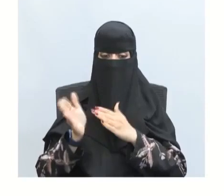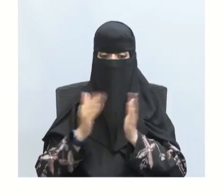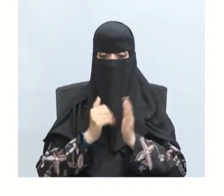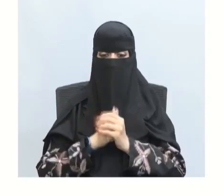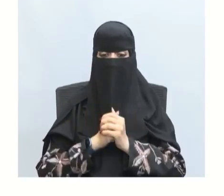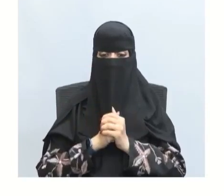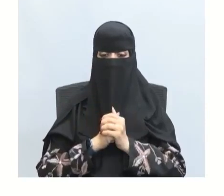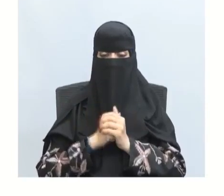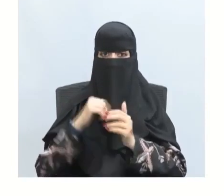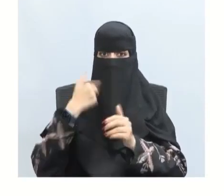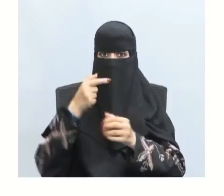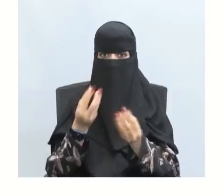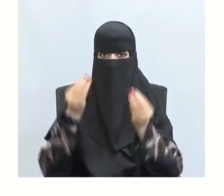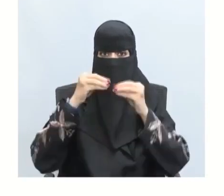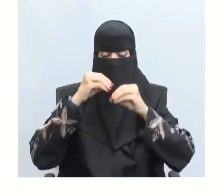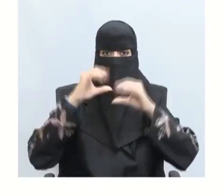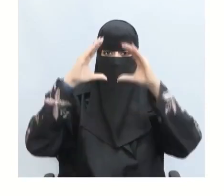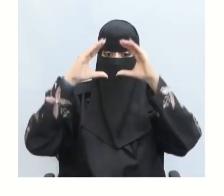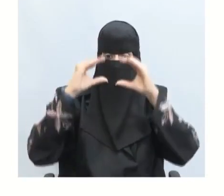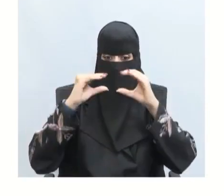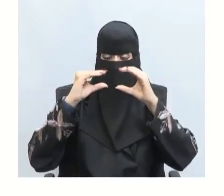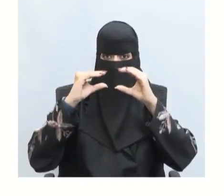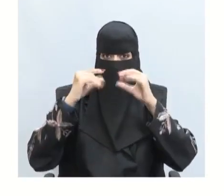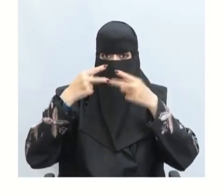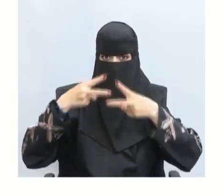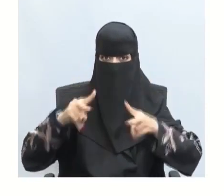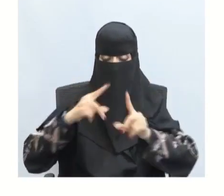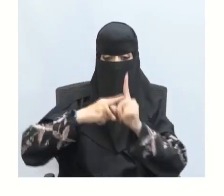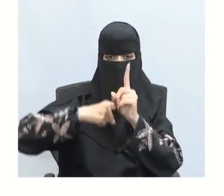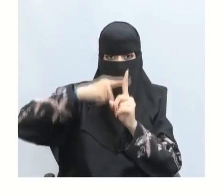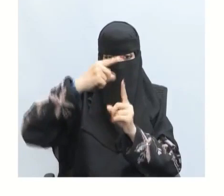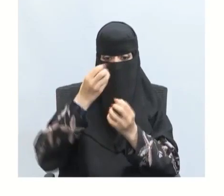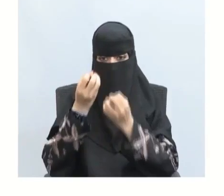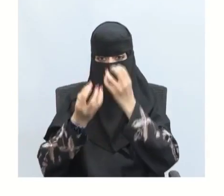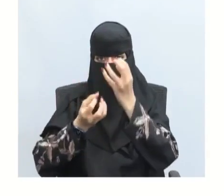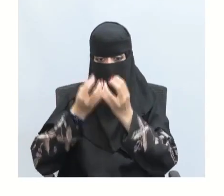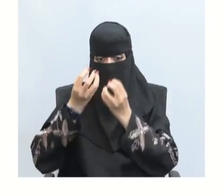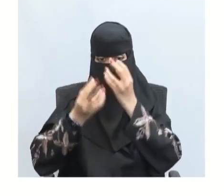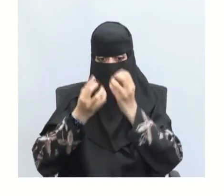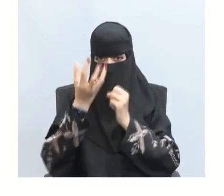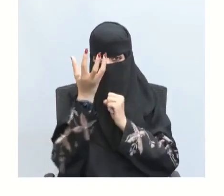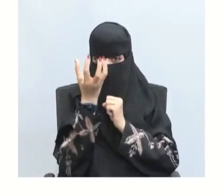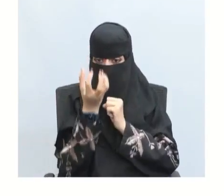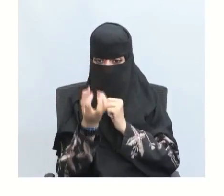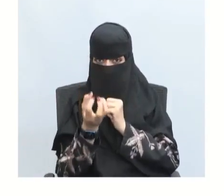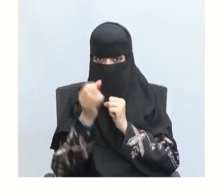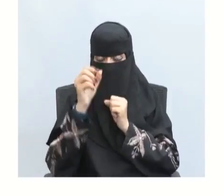الاولي مع زياده الضغط تبدا حراره اللب المنكمش